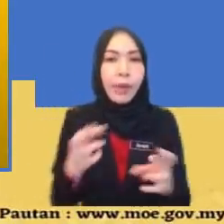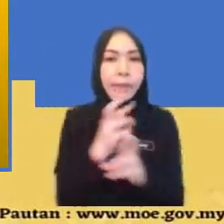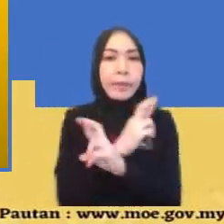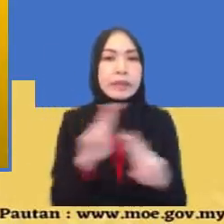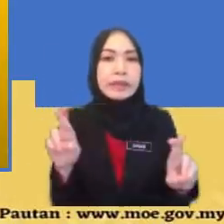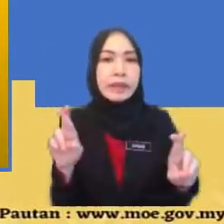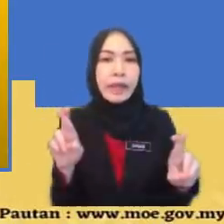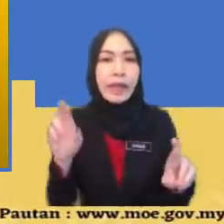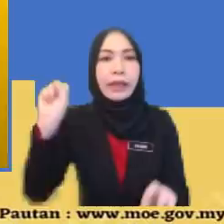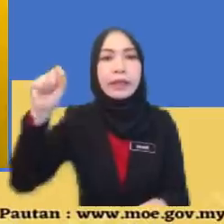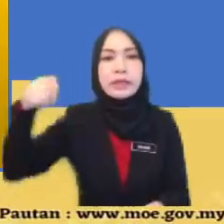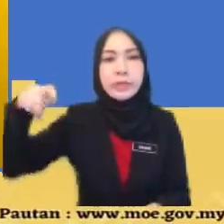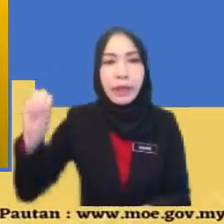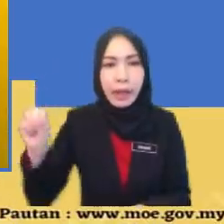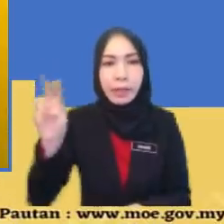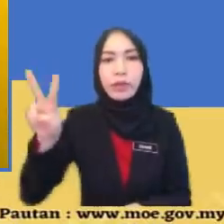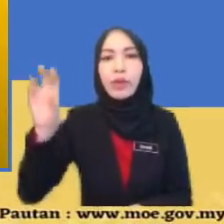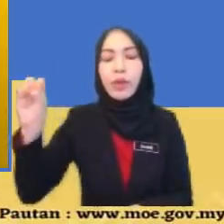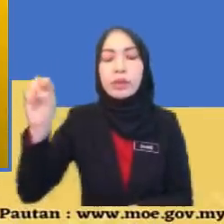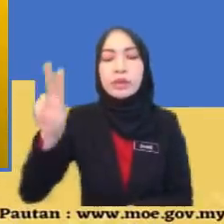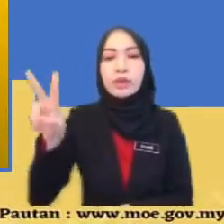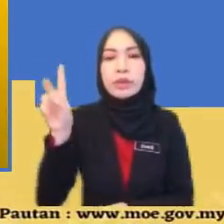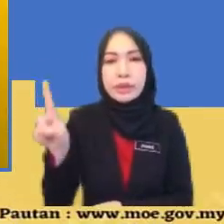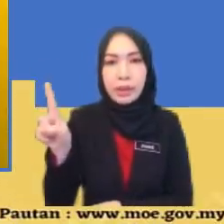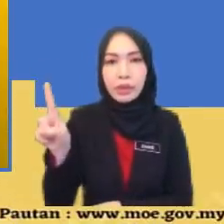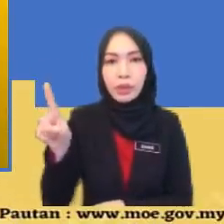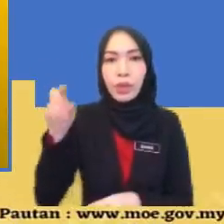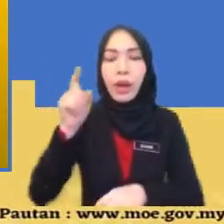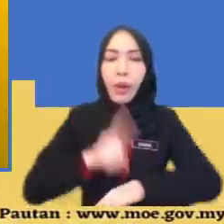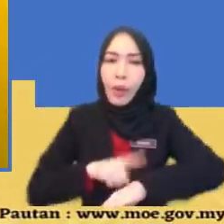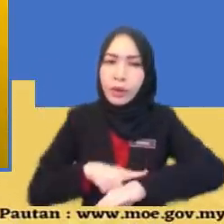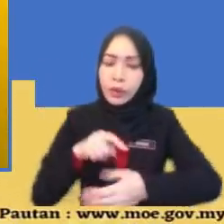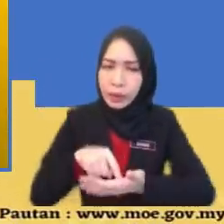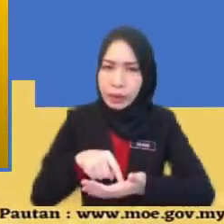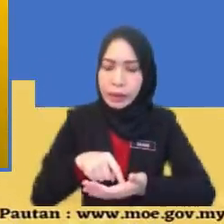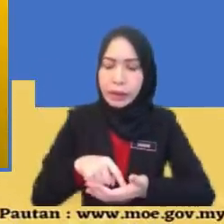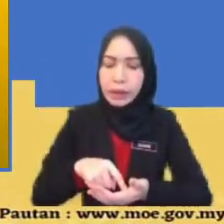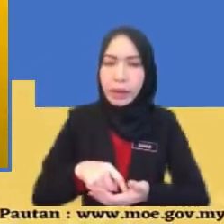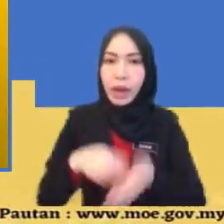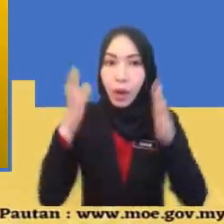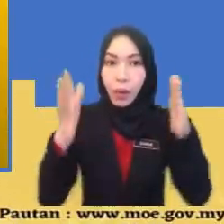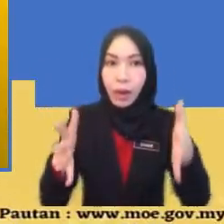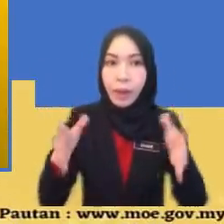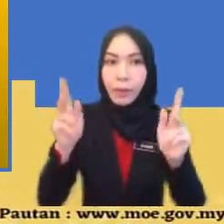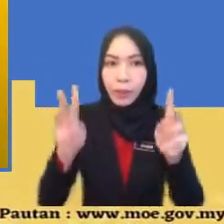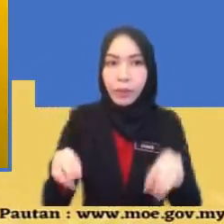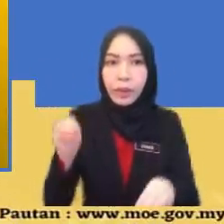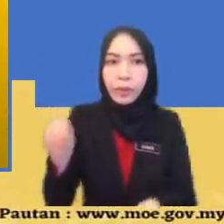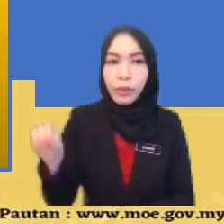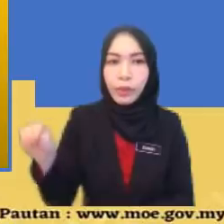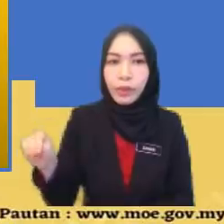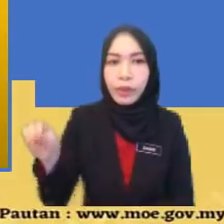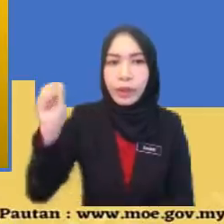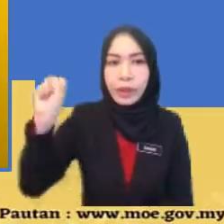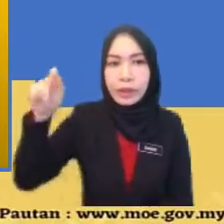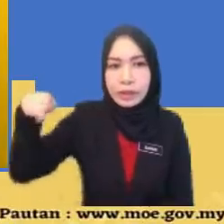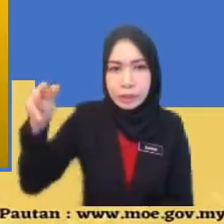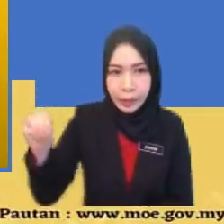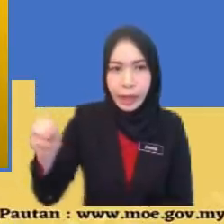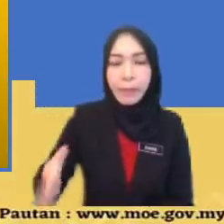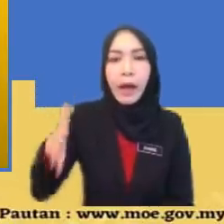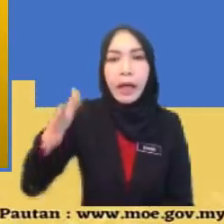2021 dalam masa ini juga calon-calon SGM kita ini akan menjalani ujian lisan dan amal yg